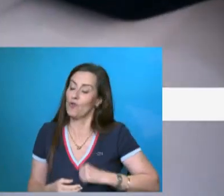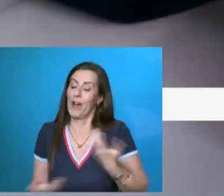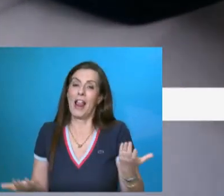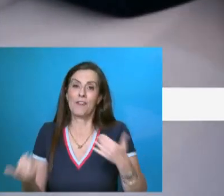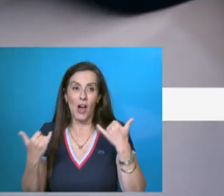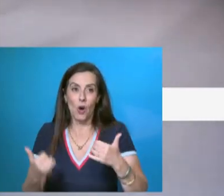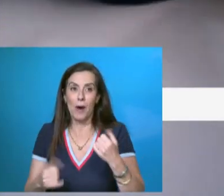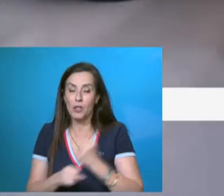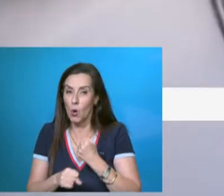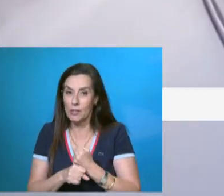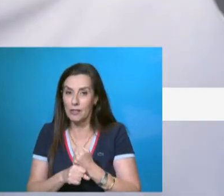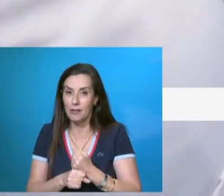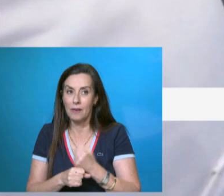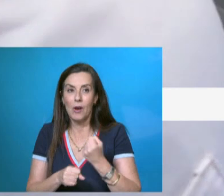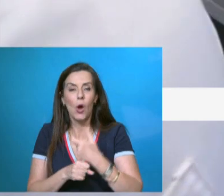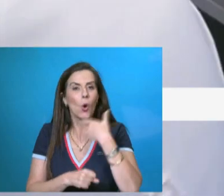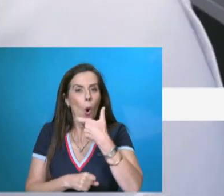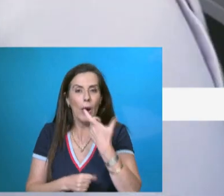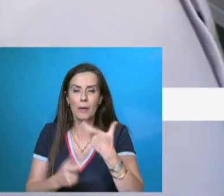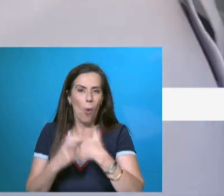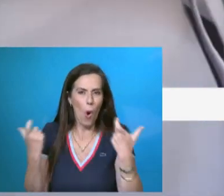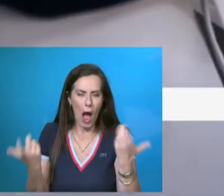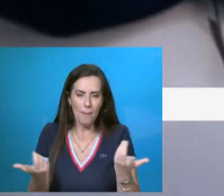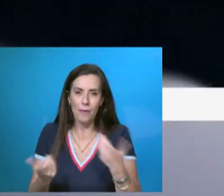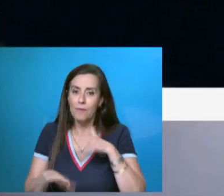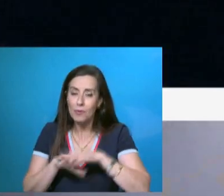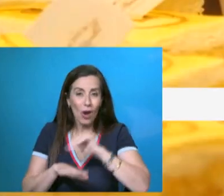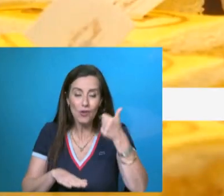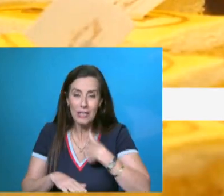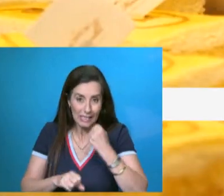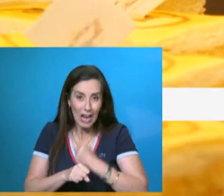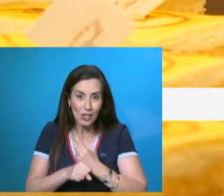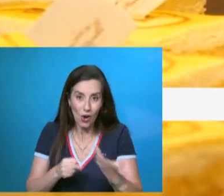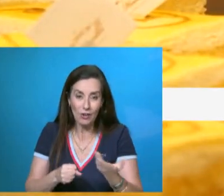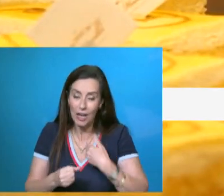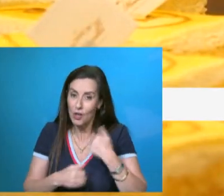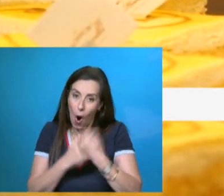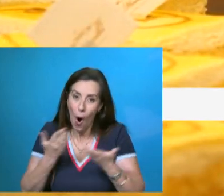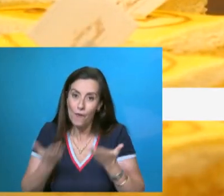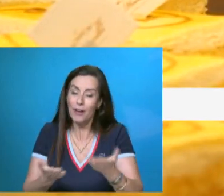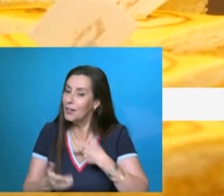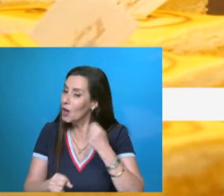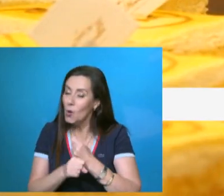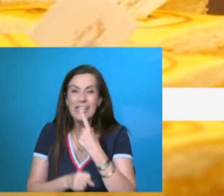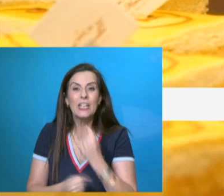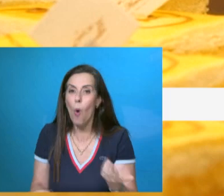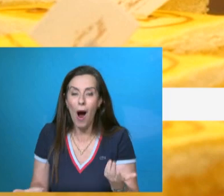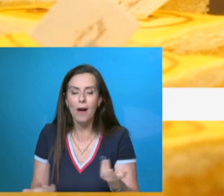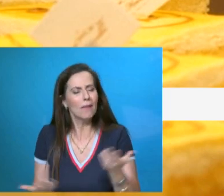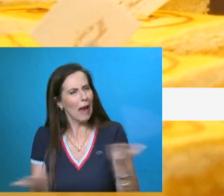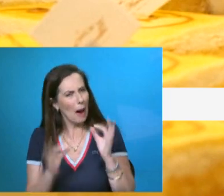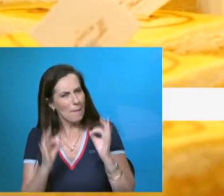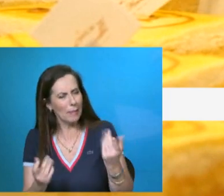מתעסק בהכנה של קינוחים באולם אירועים, והמקצוע הראשי שלי הוא בעצם, אני אופה. אני לא מכין קינוחים. אז איך באמת